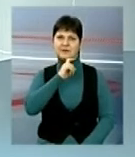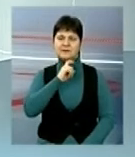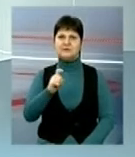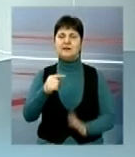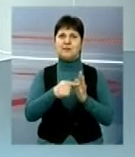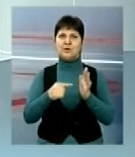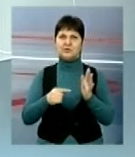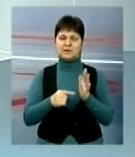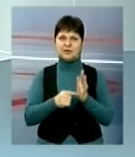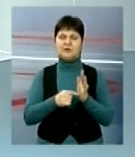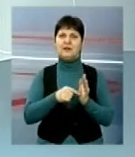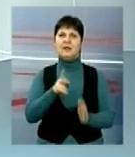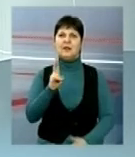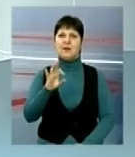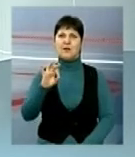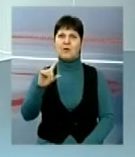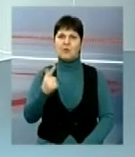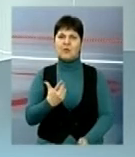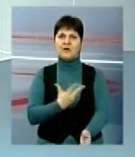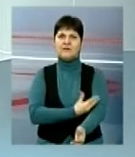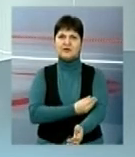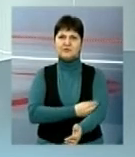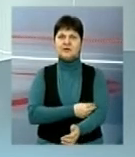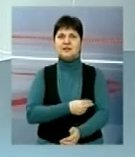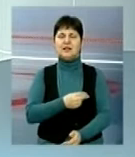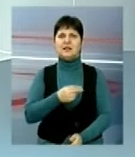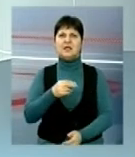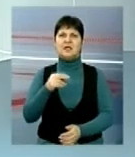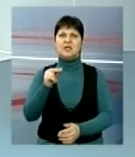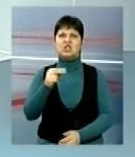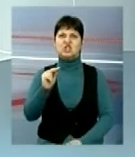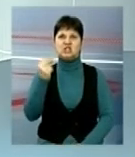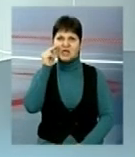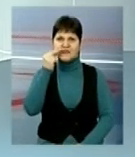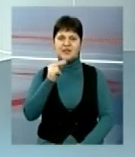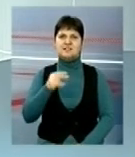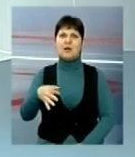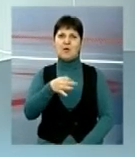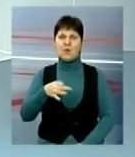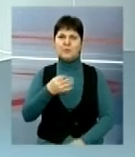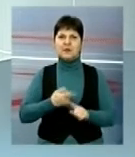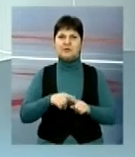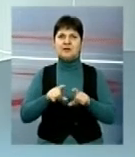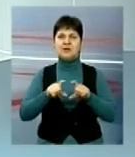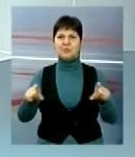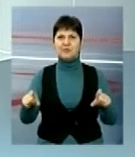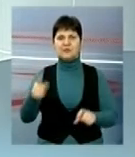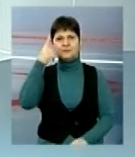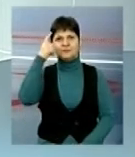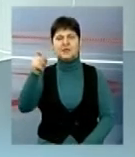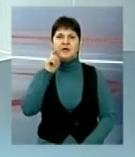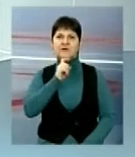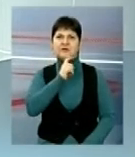від кору із сусідньою Чернівецькою областю. Нині там зафіксовано спалах захворювання. Про це інформує Департамент охорони здоров'я